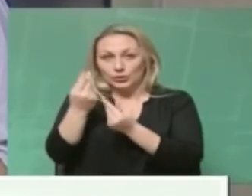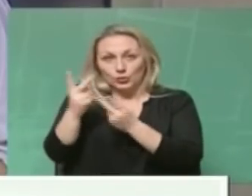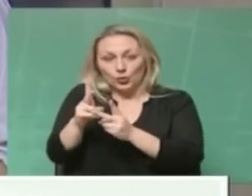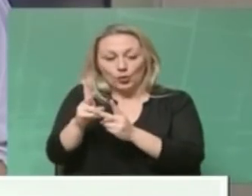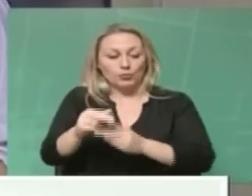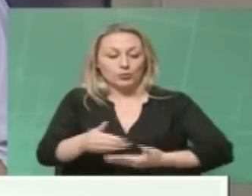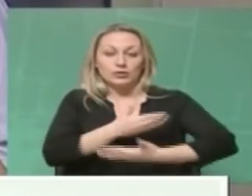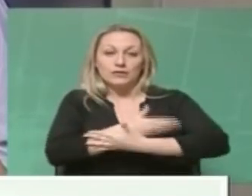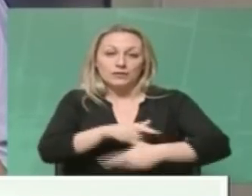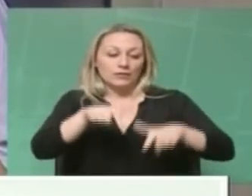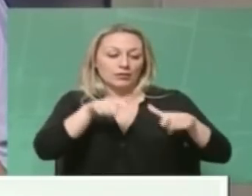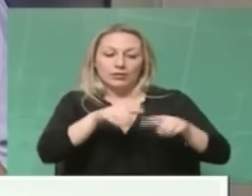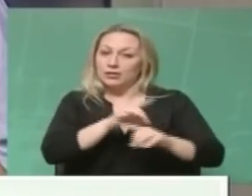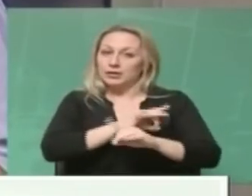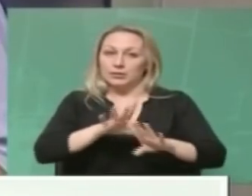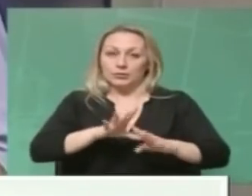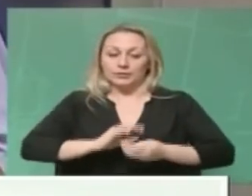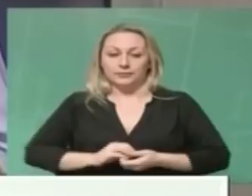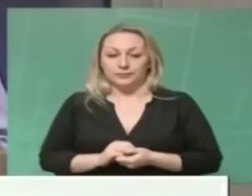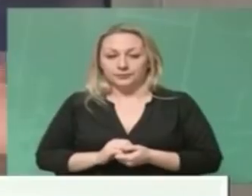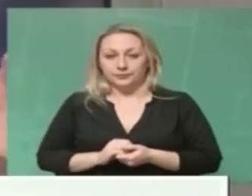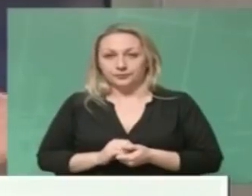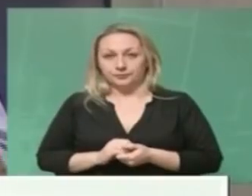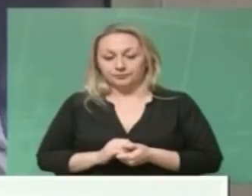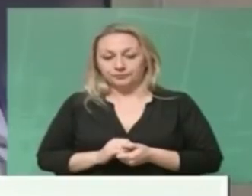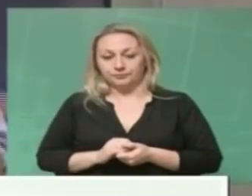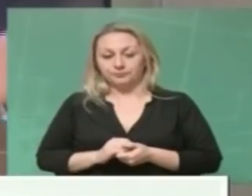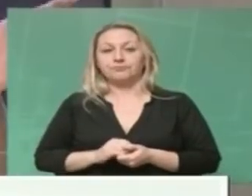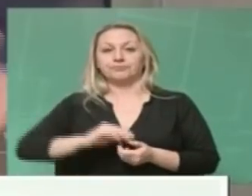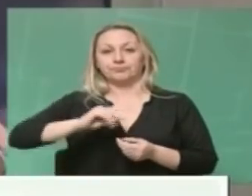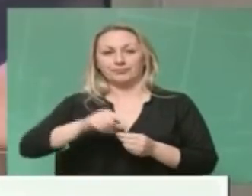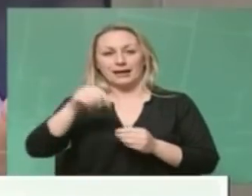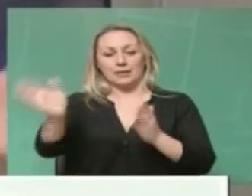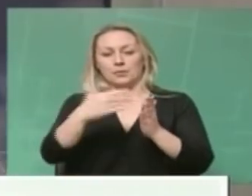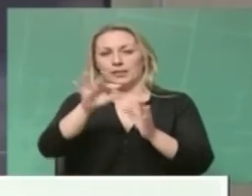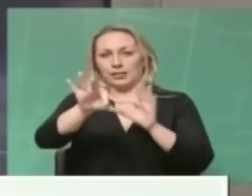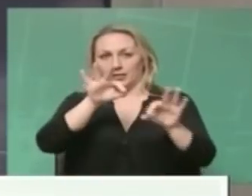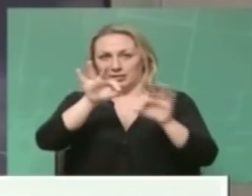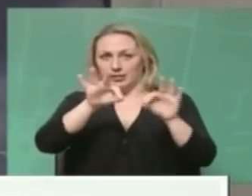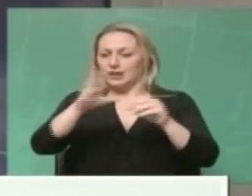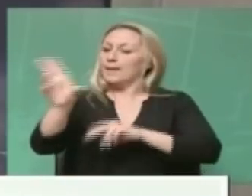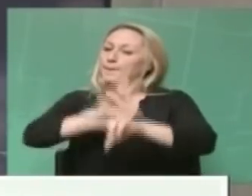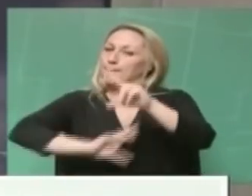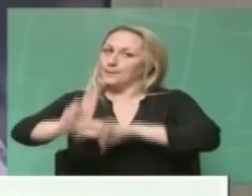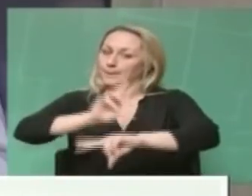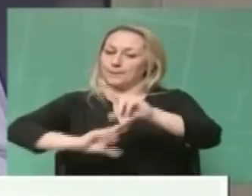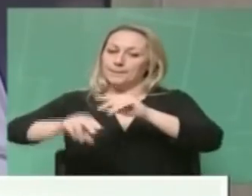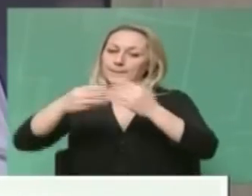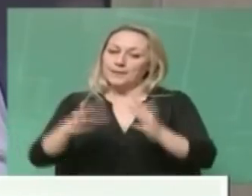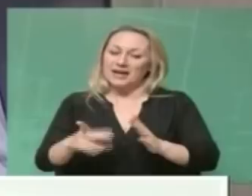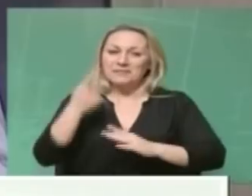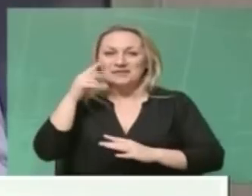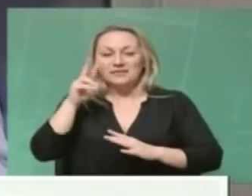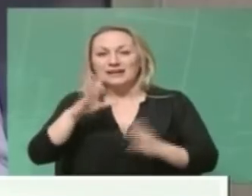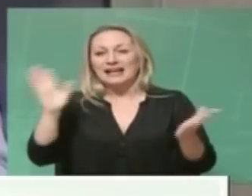σταθμοί καθόλου. Λοιπόν, έχουν εντοπιστεί κάποια ζητήματα, έχουν συζητηθεί τα συγκεκριμένα ζητήματα, δεν βλέπουμε εμείς